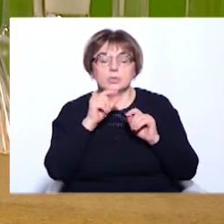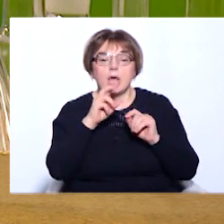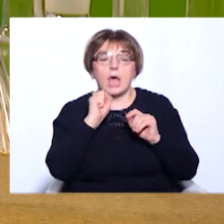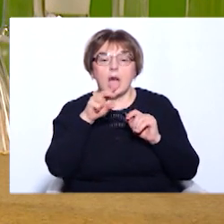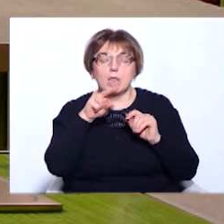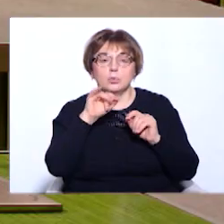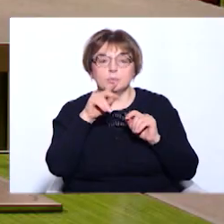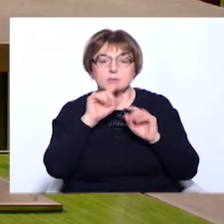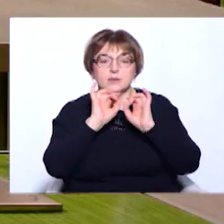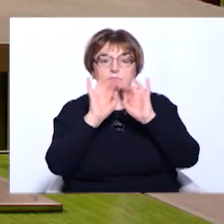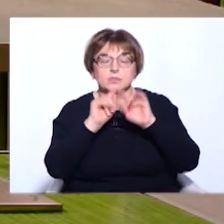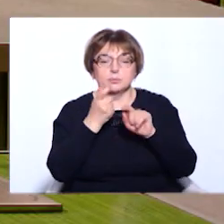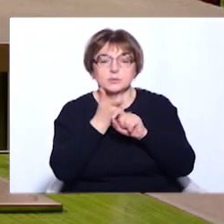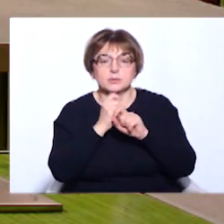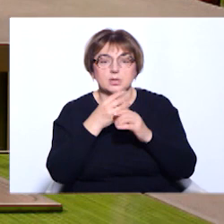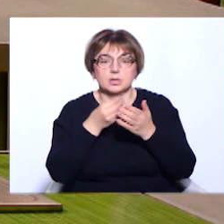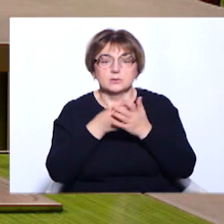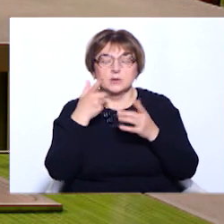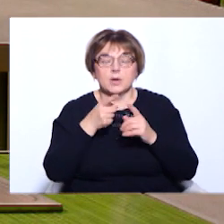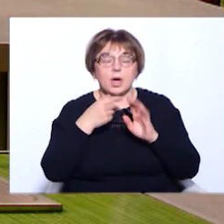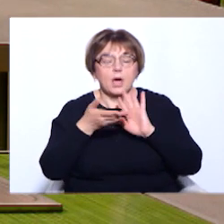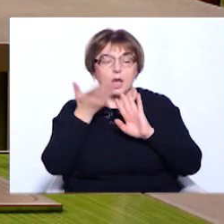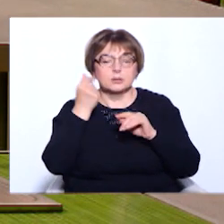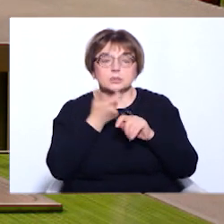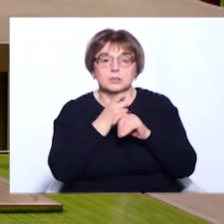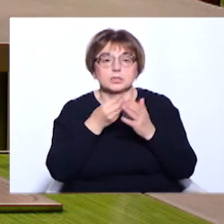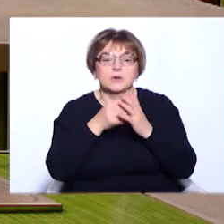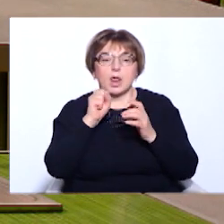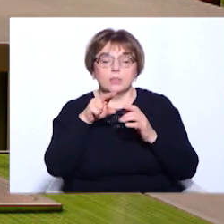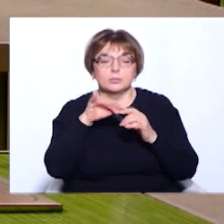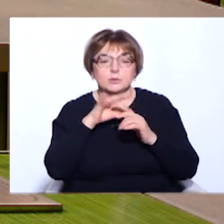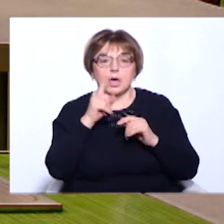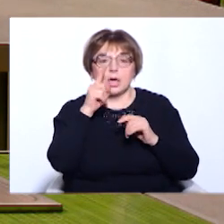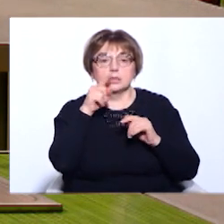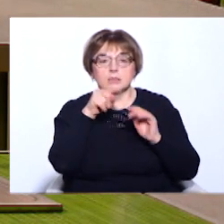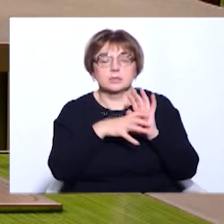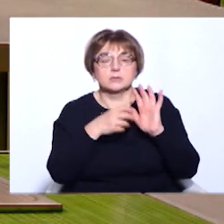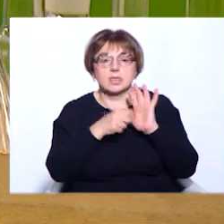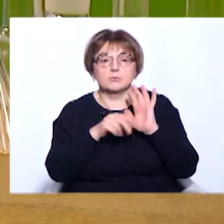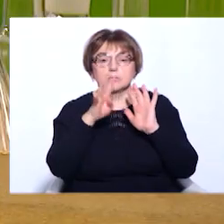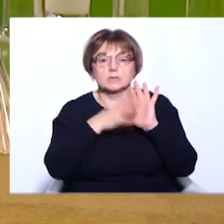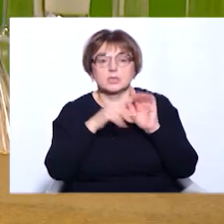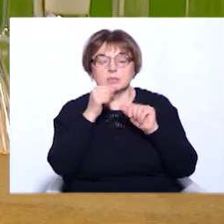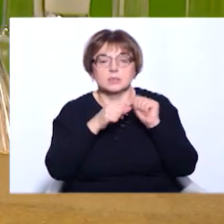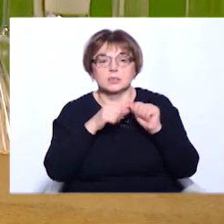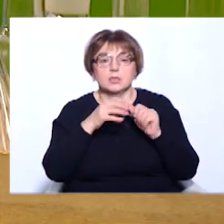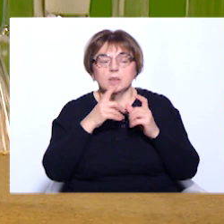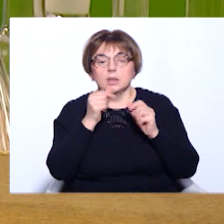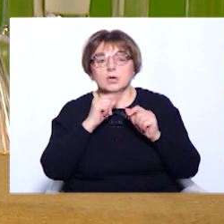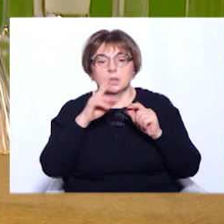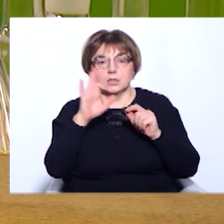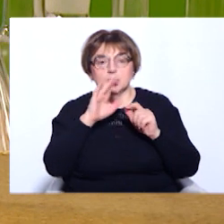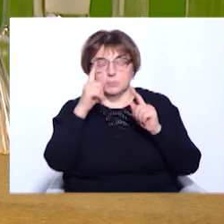ალუმინზე ვისაუბროთ. იმდენად ეძვირფასებოდათ ეს მეტალი, რომ 1869 წელს კარლსრუეში გამართულ ქიმიკოსთა